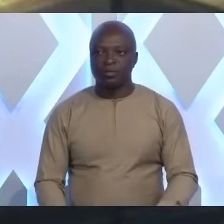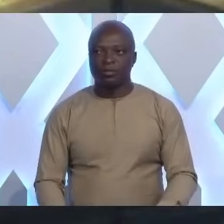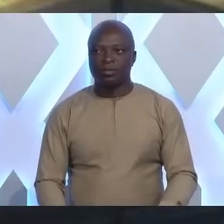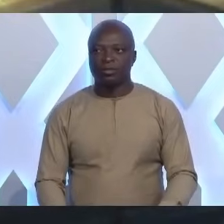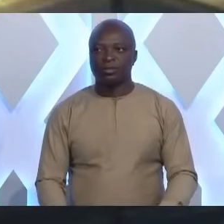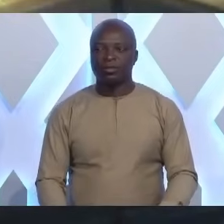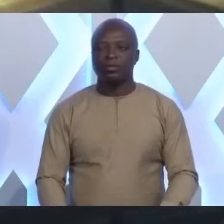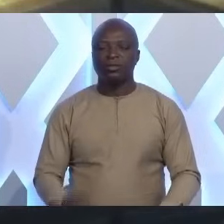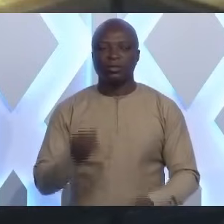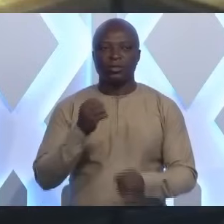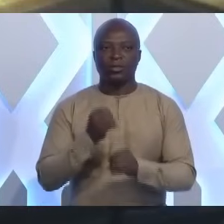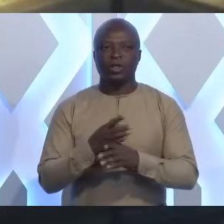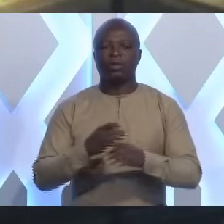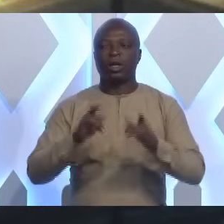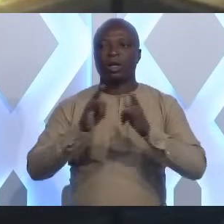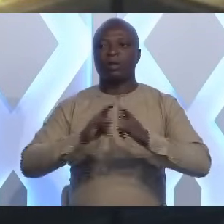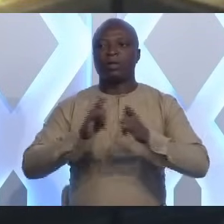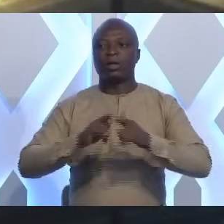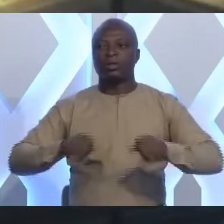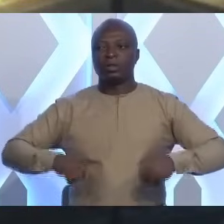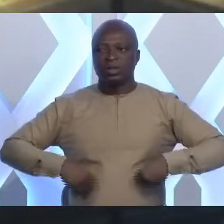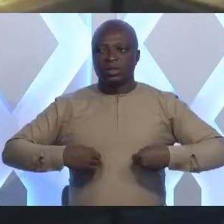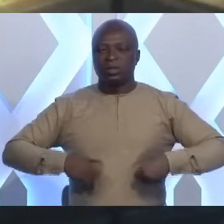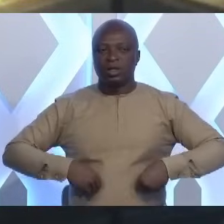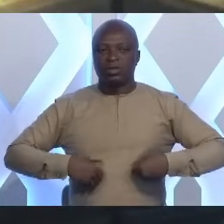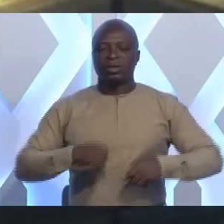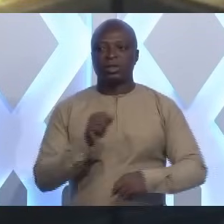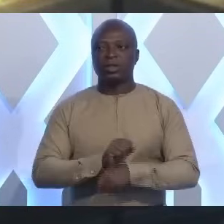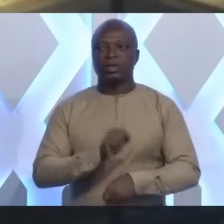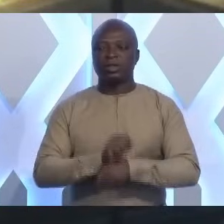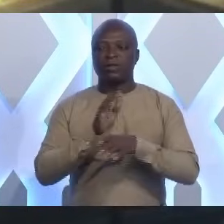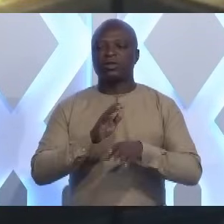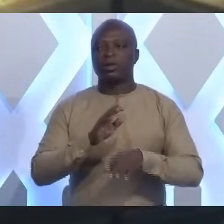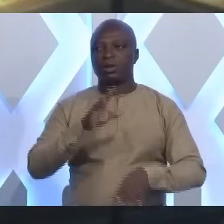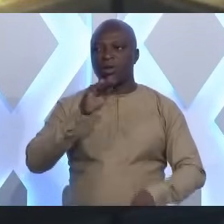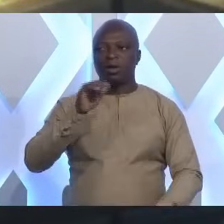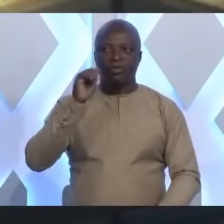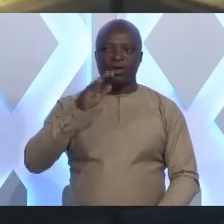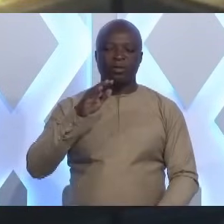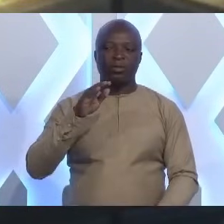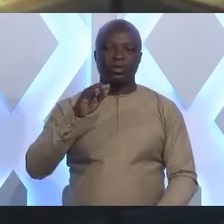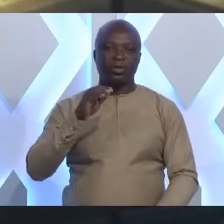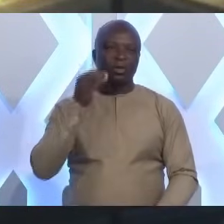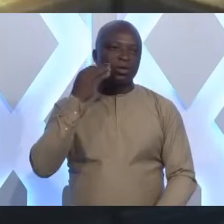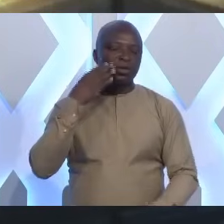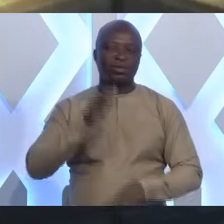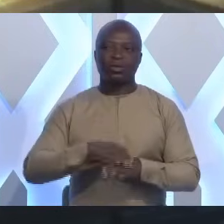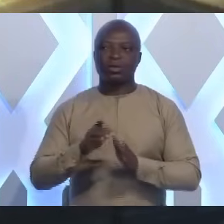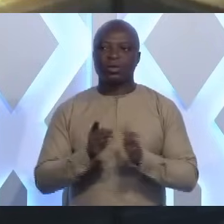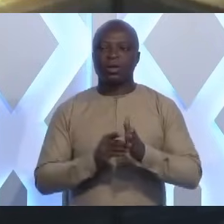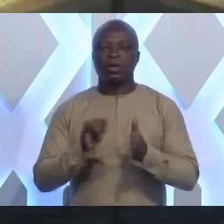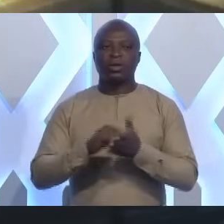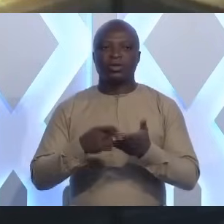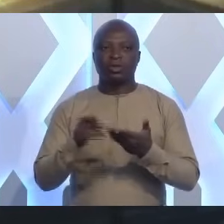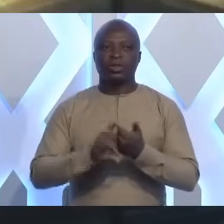C'est parti pour la campagne de sensibilisation des travailleuses et travailleurs domestiques sur leurs droits. Ce projet